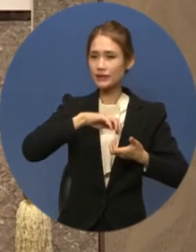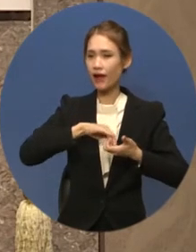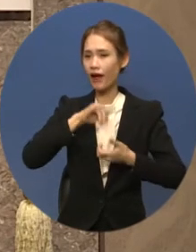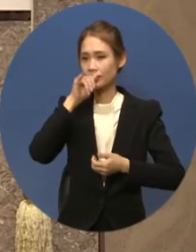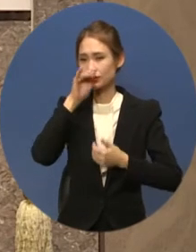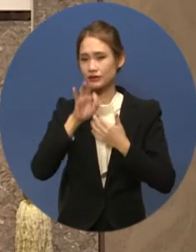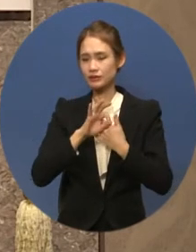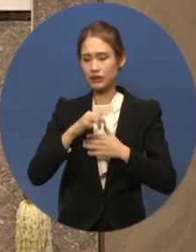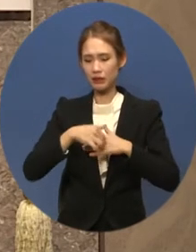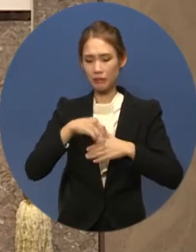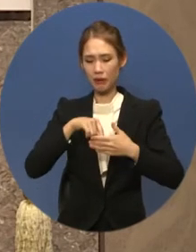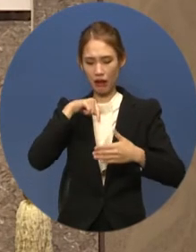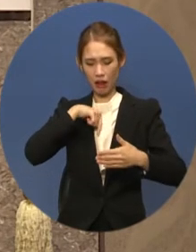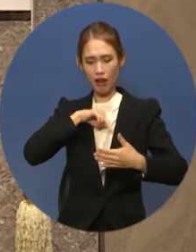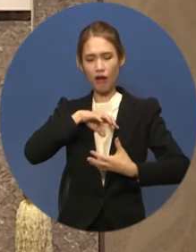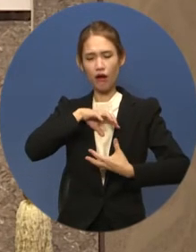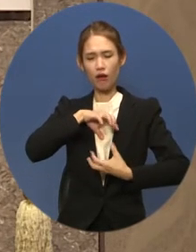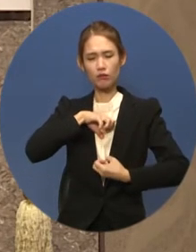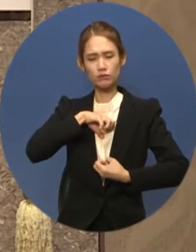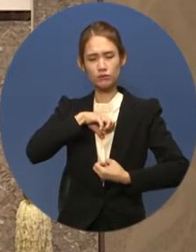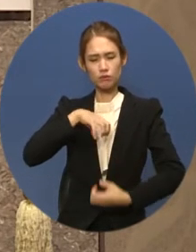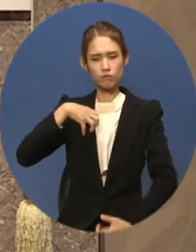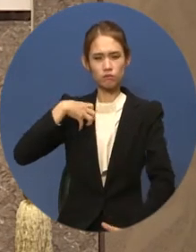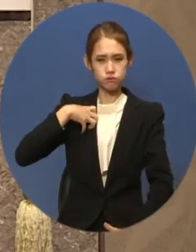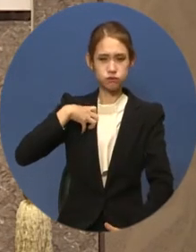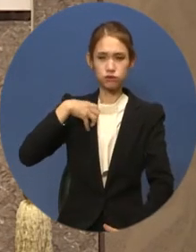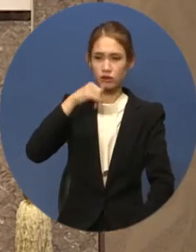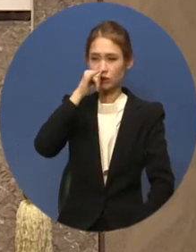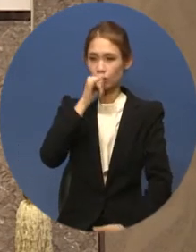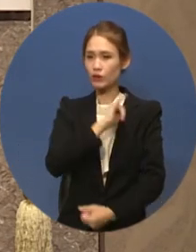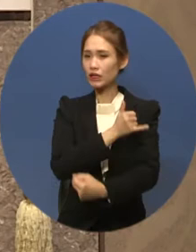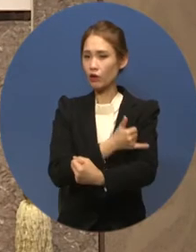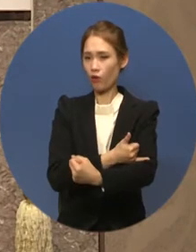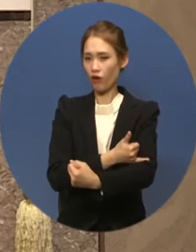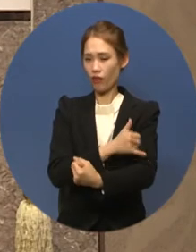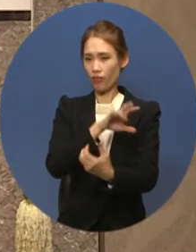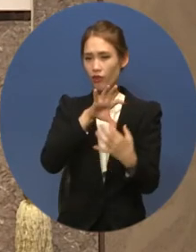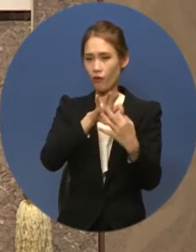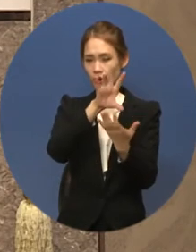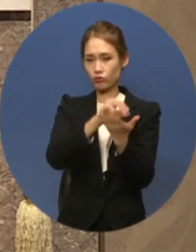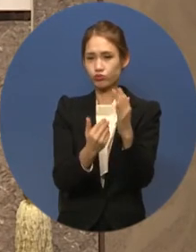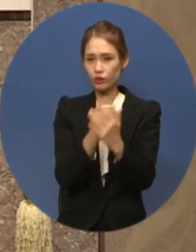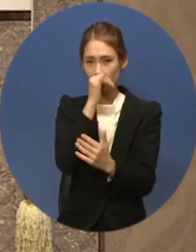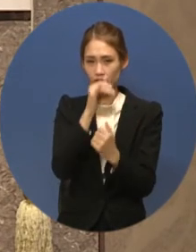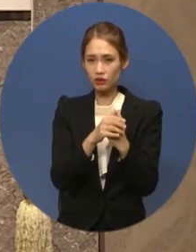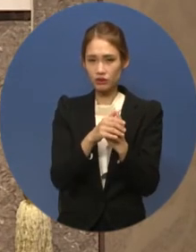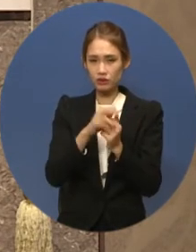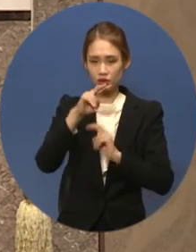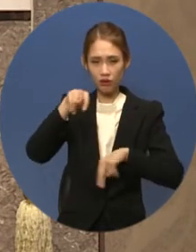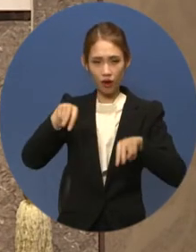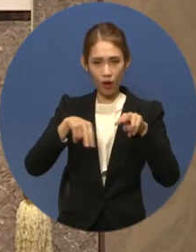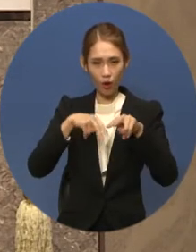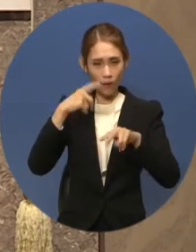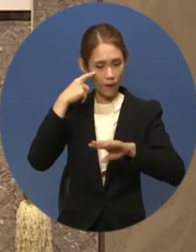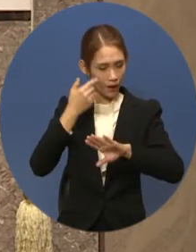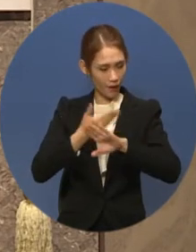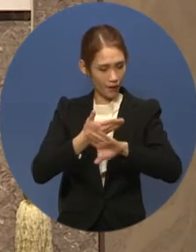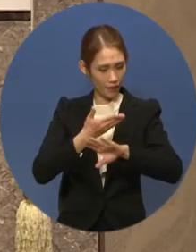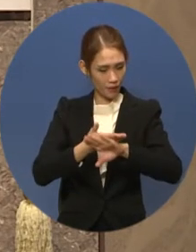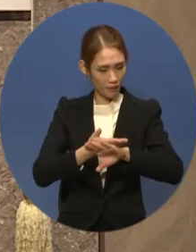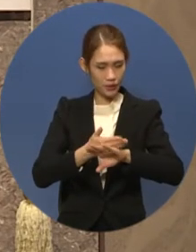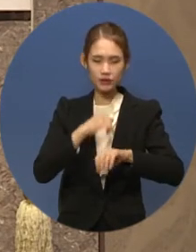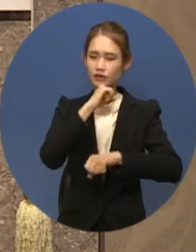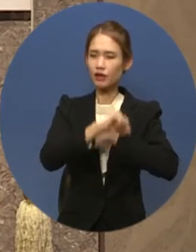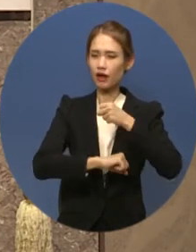압박감을 느끼시게 쓰니까 그 인권의 문제가 발생할 수 있고요 그래서 역으로 시설 자체를 자유롭게 다니셔도